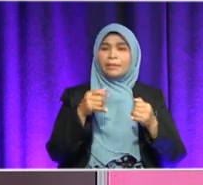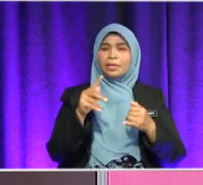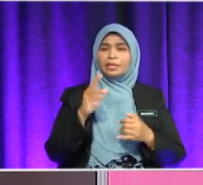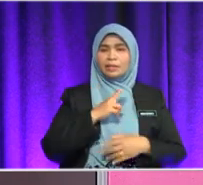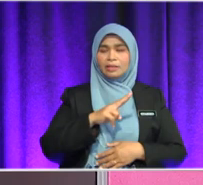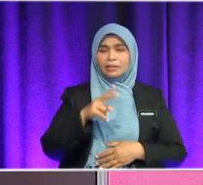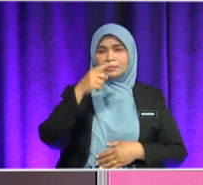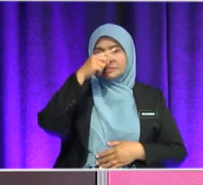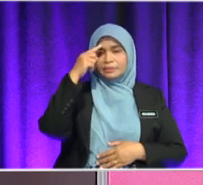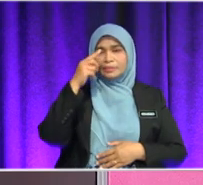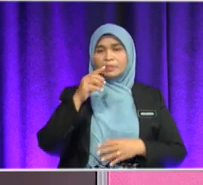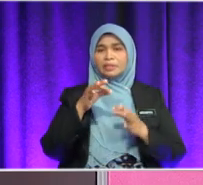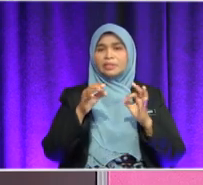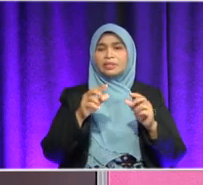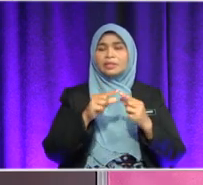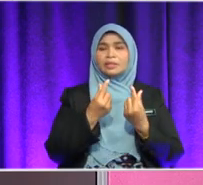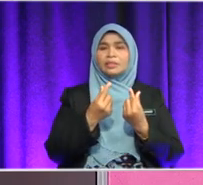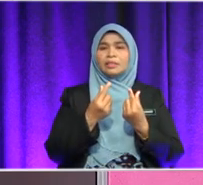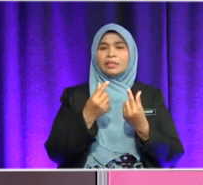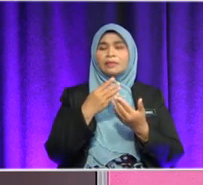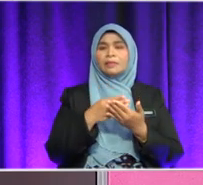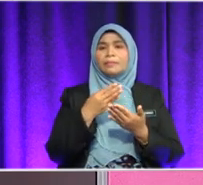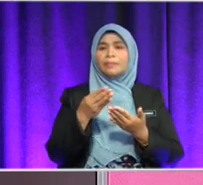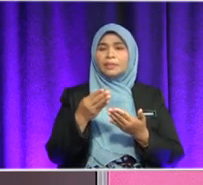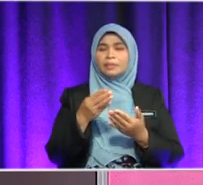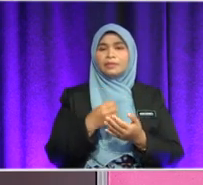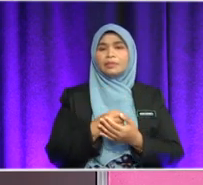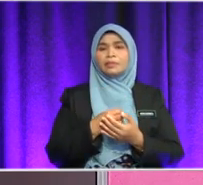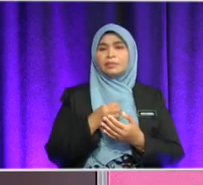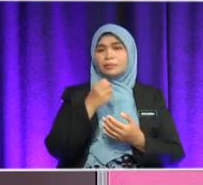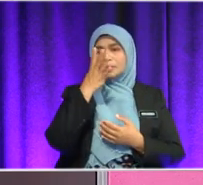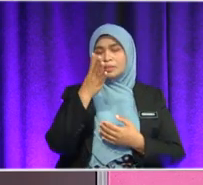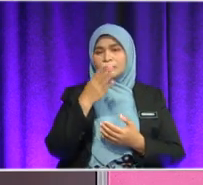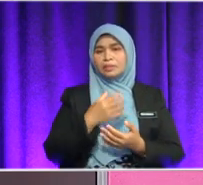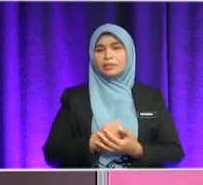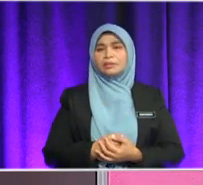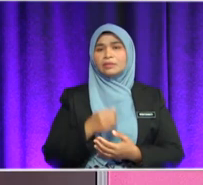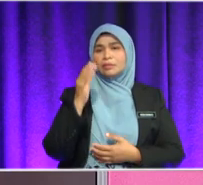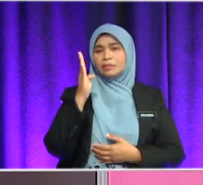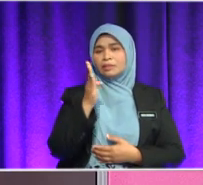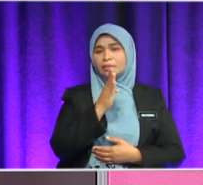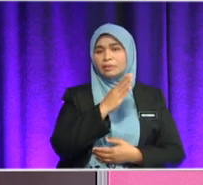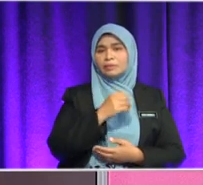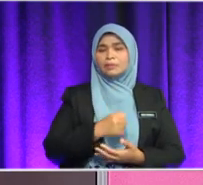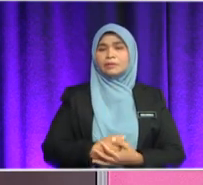ayat Alquran memberi menjelaskan kepada kitawal dari ladziina